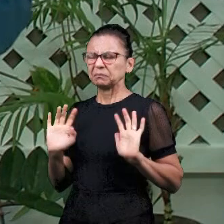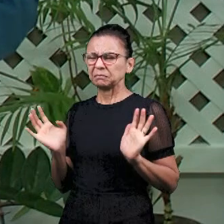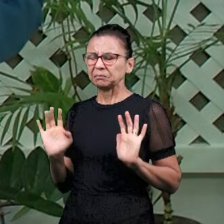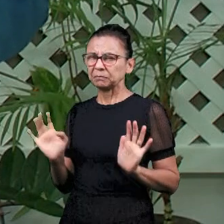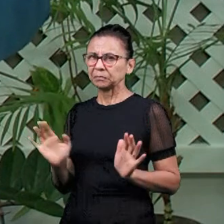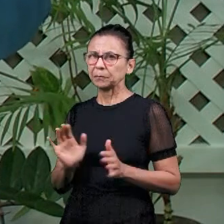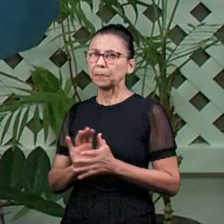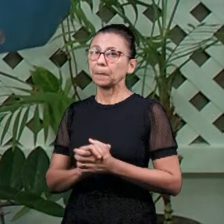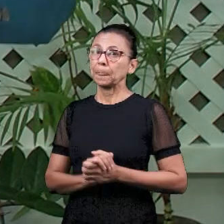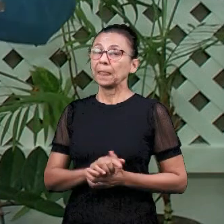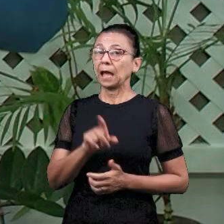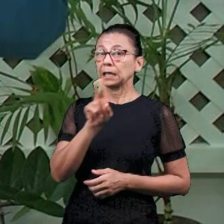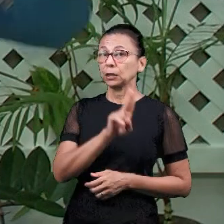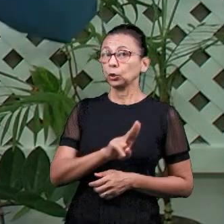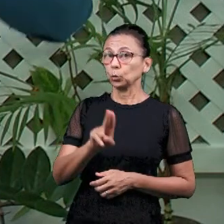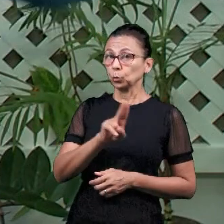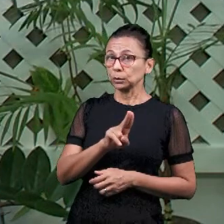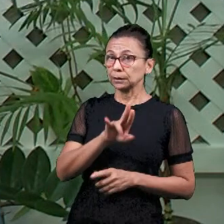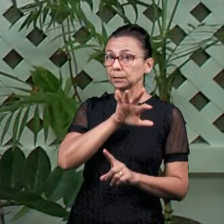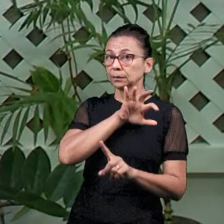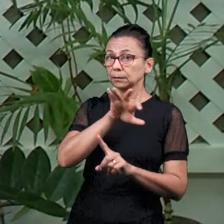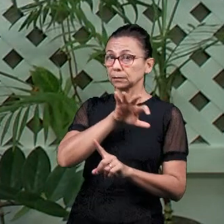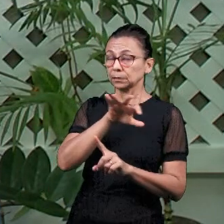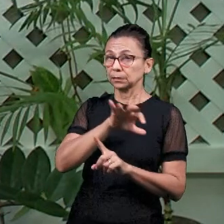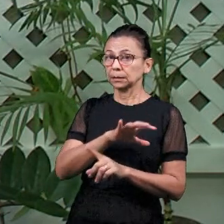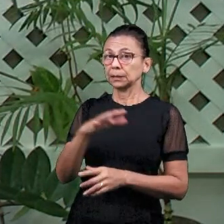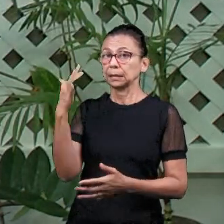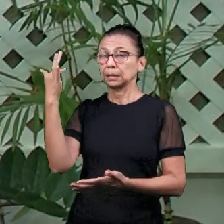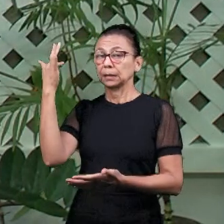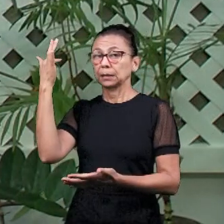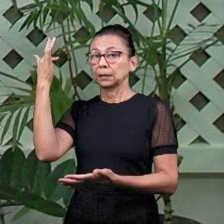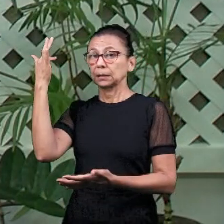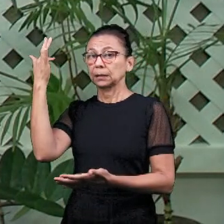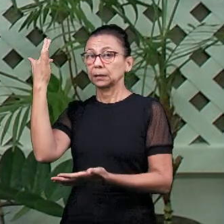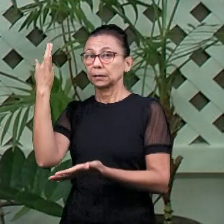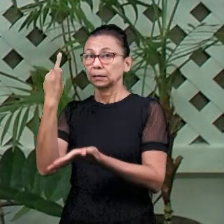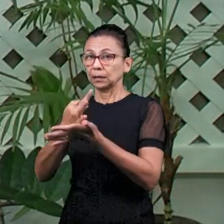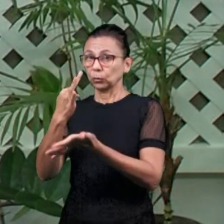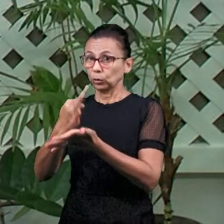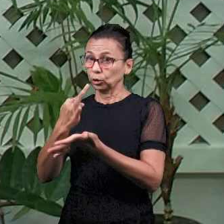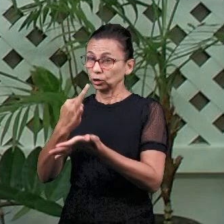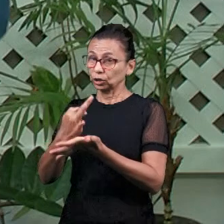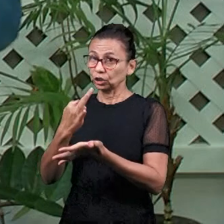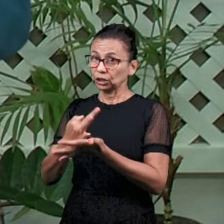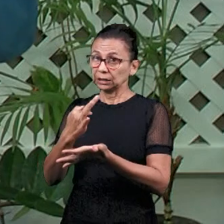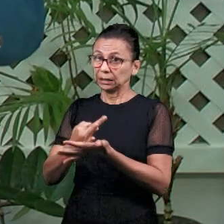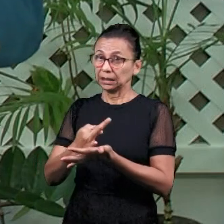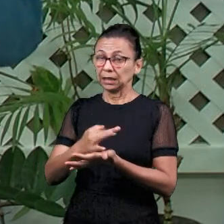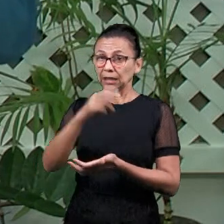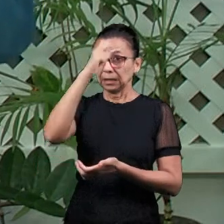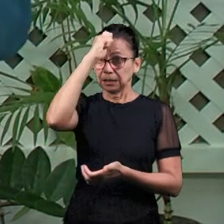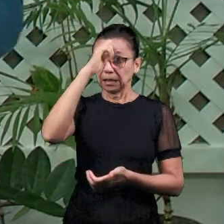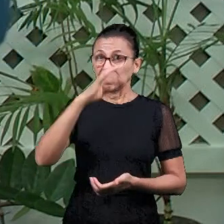de la théologie. Les théologiens chrétiens, Utis,